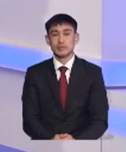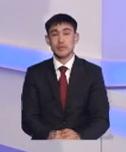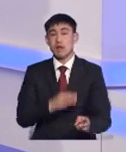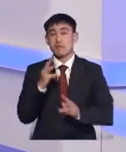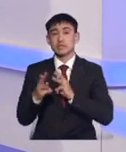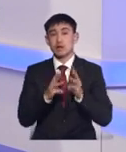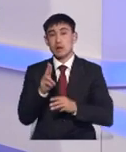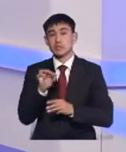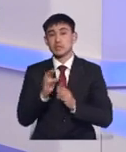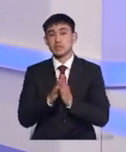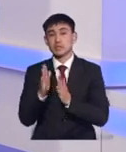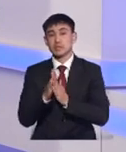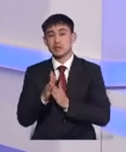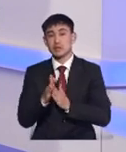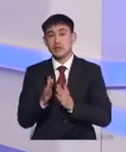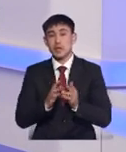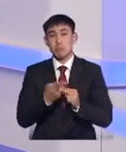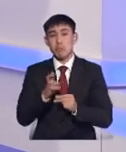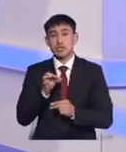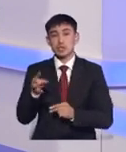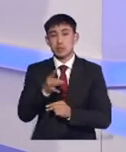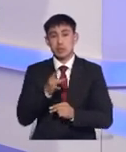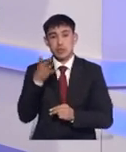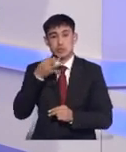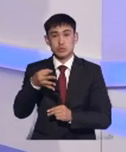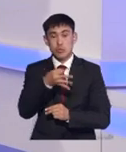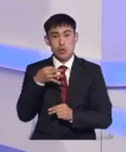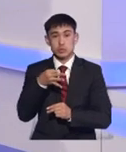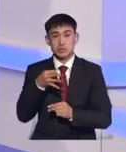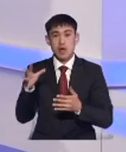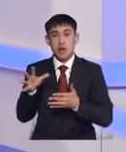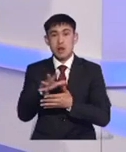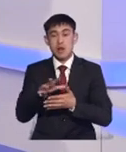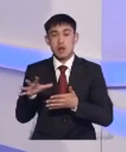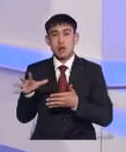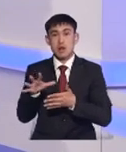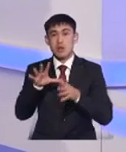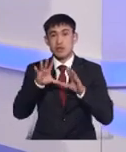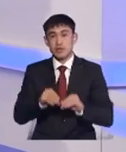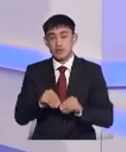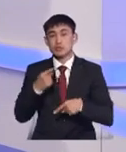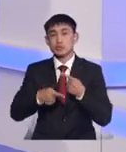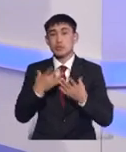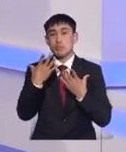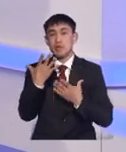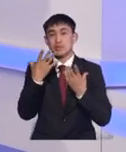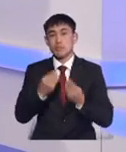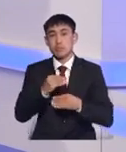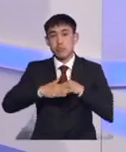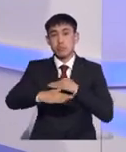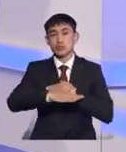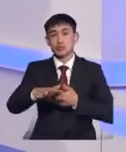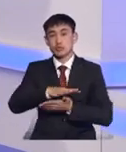Возгорание камышитовой растительности и травостоя в Балхашском районе Алматинской области ликвидировали спустя 5 дней. Площадь уничтожения огнем